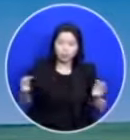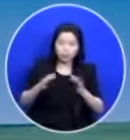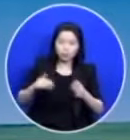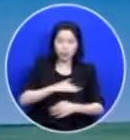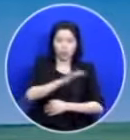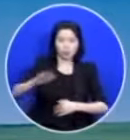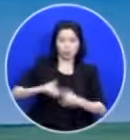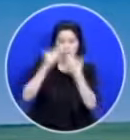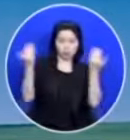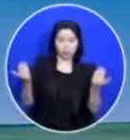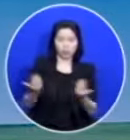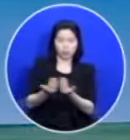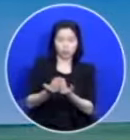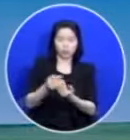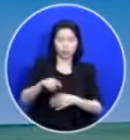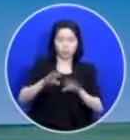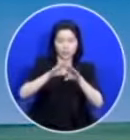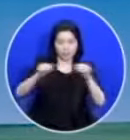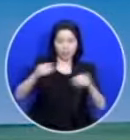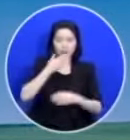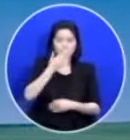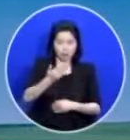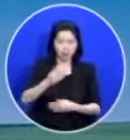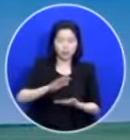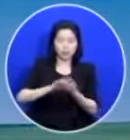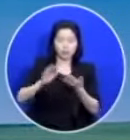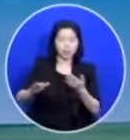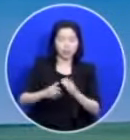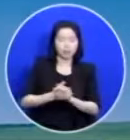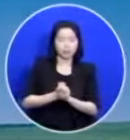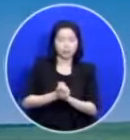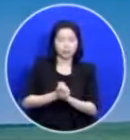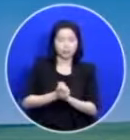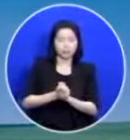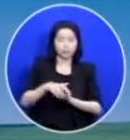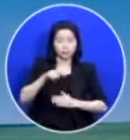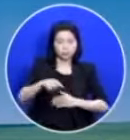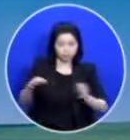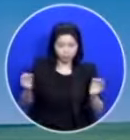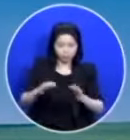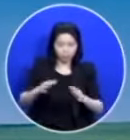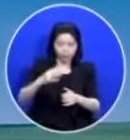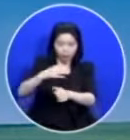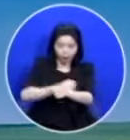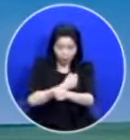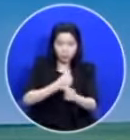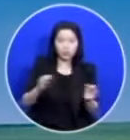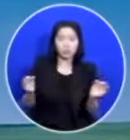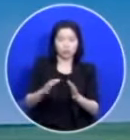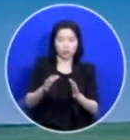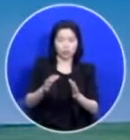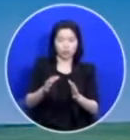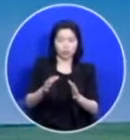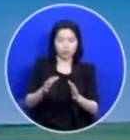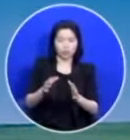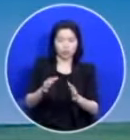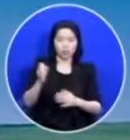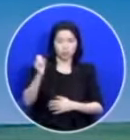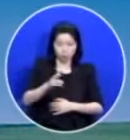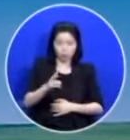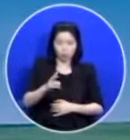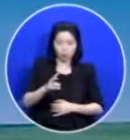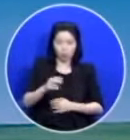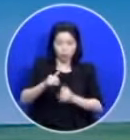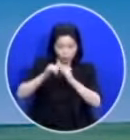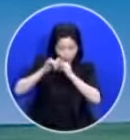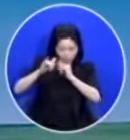모든 것이 해결되는 거예요이 순간이 엄청난 순간이요 또